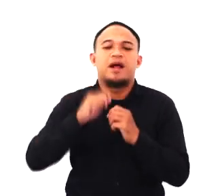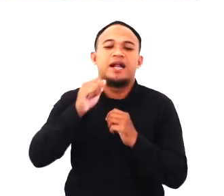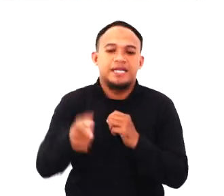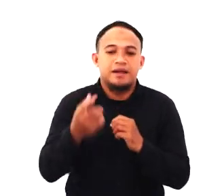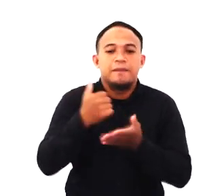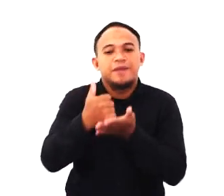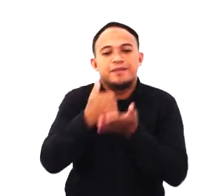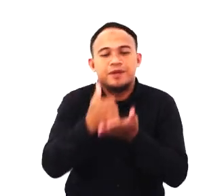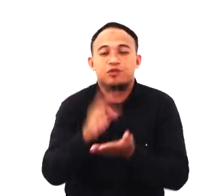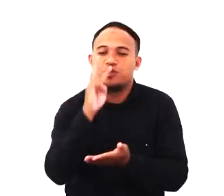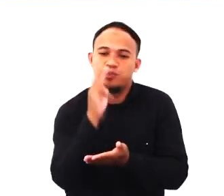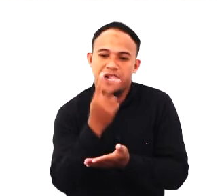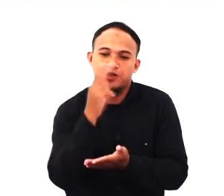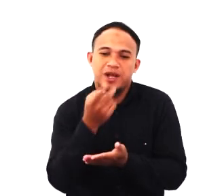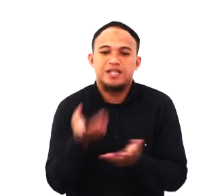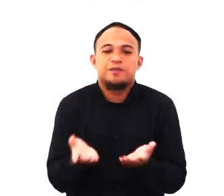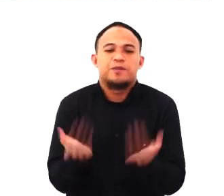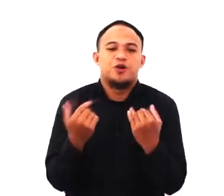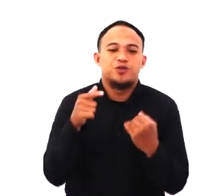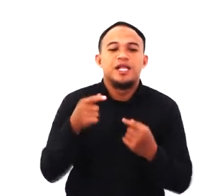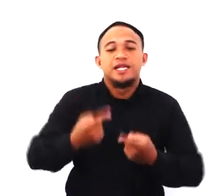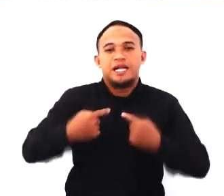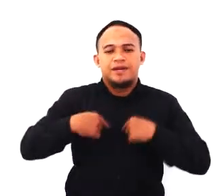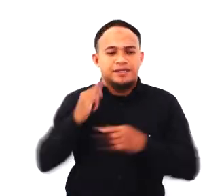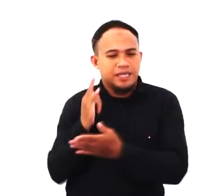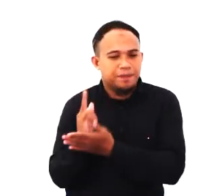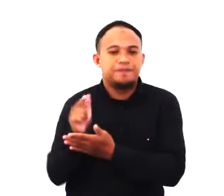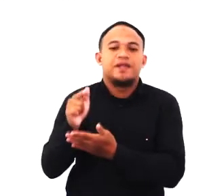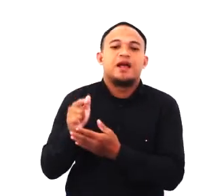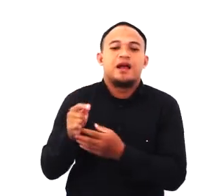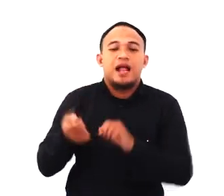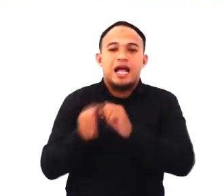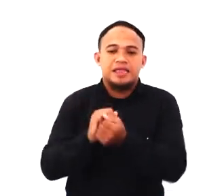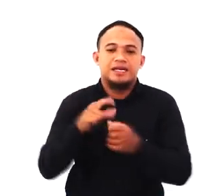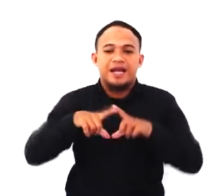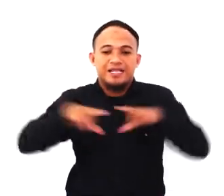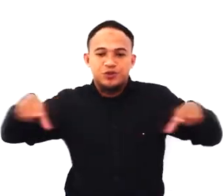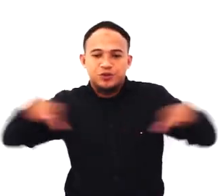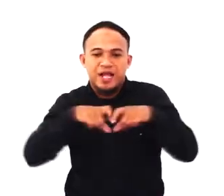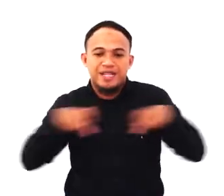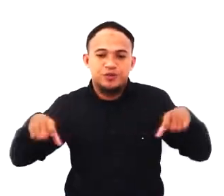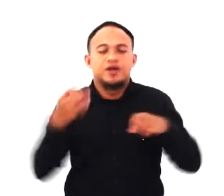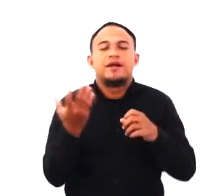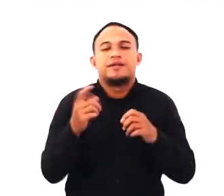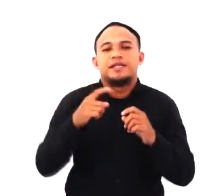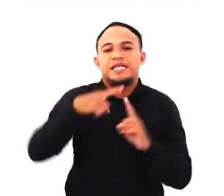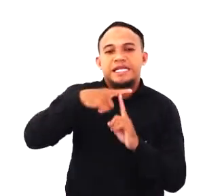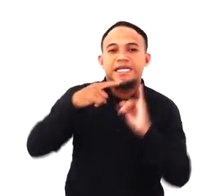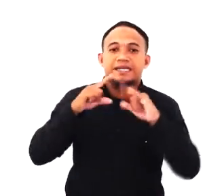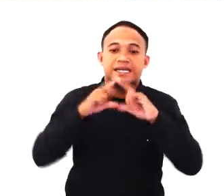Pembangunan rumah ditargetkan harus selesai sebelum bulan Ramadan.